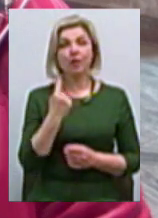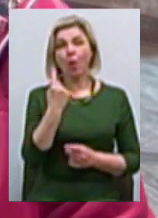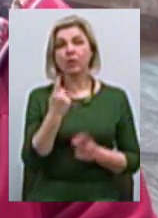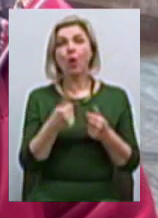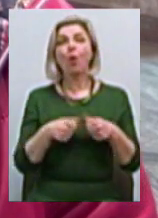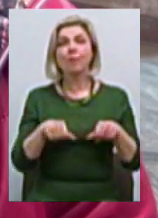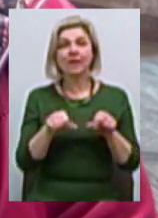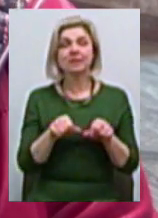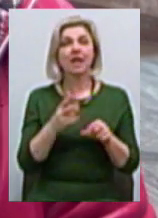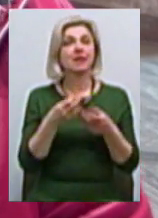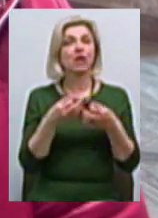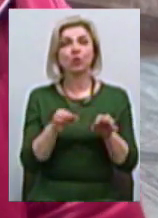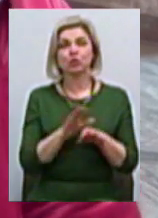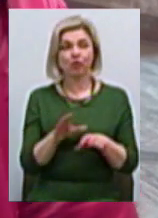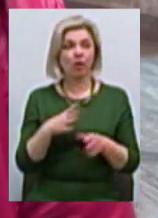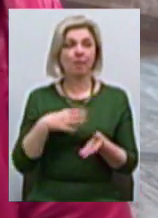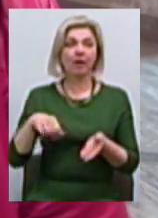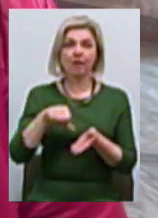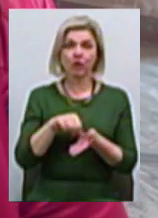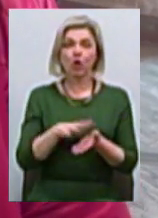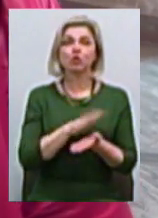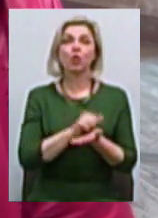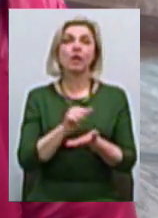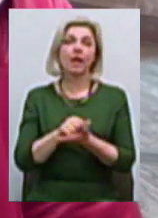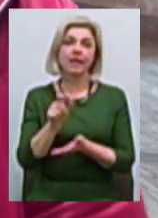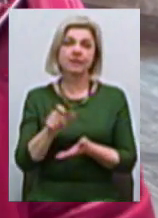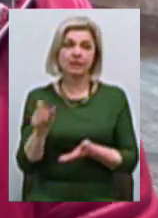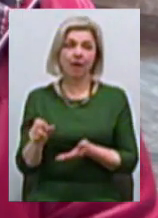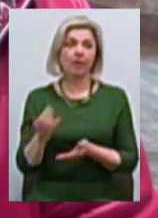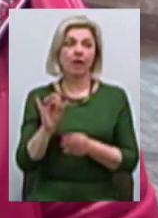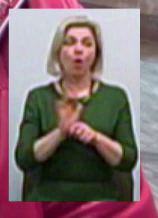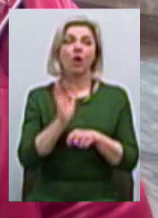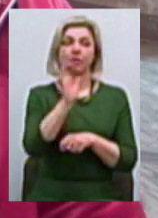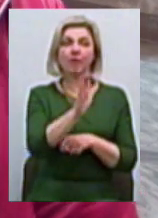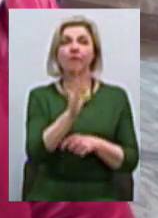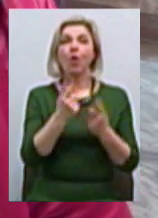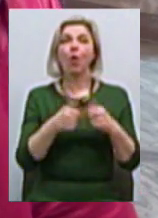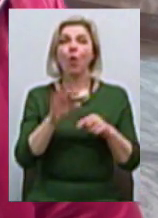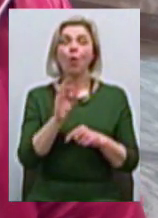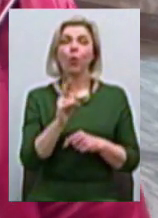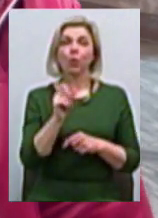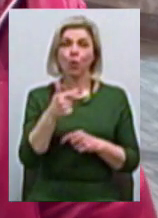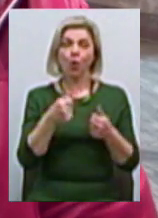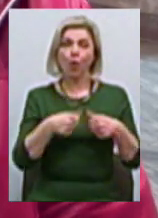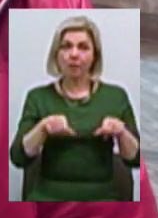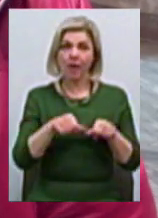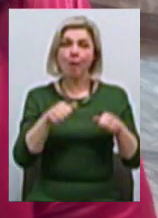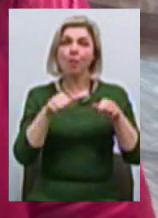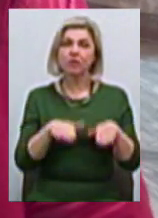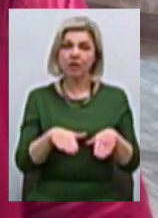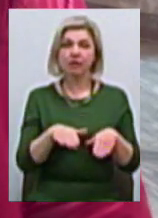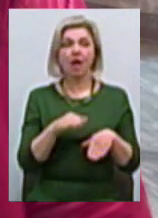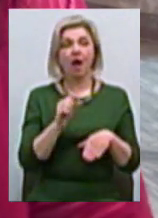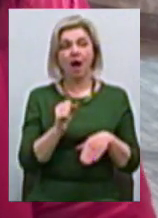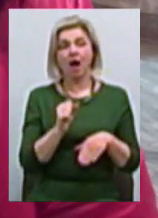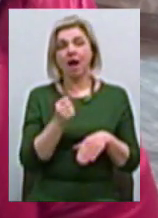комісій не дозволили бути присутніми журналістам, послали їх в окружну комісію за постановою, а не для